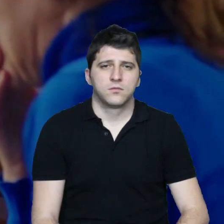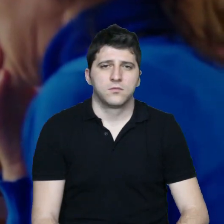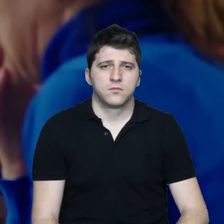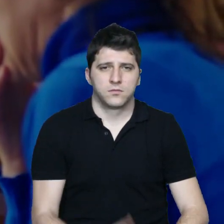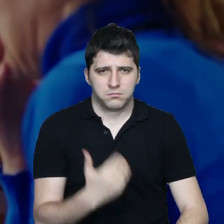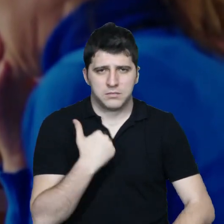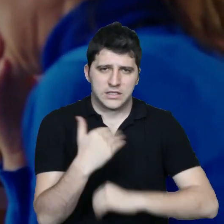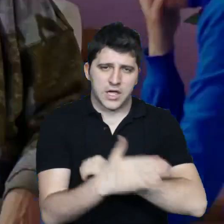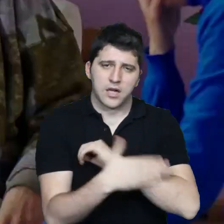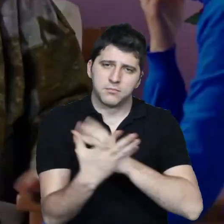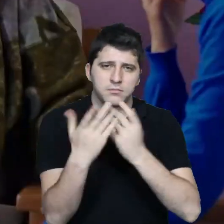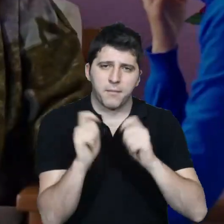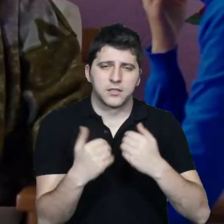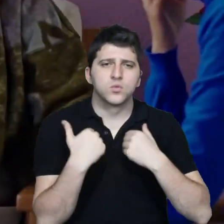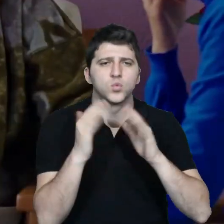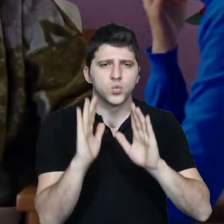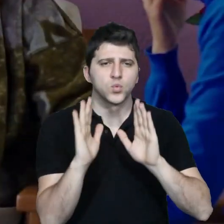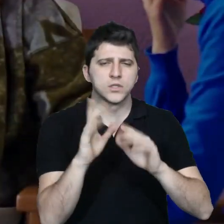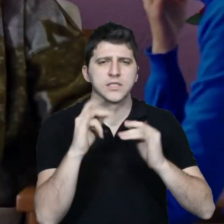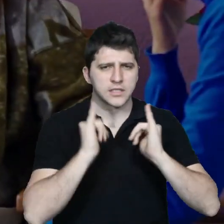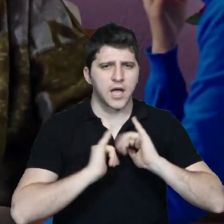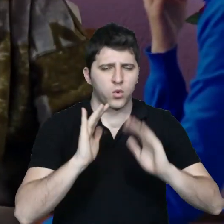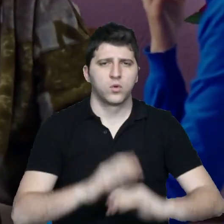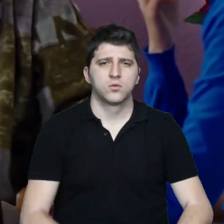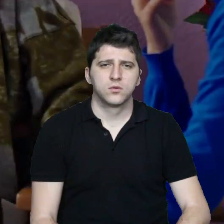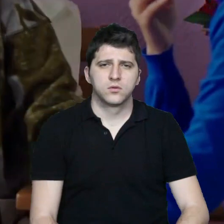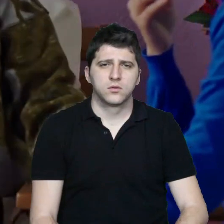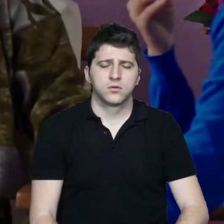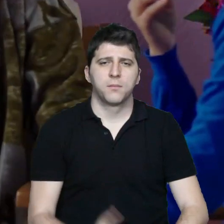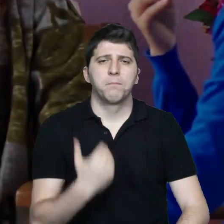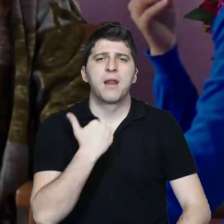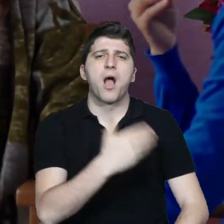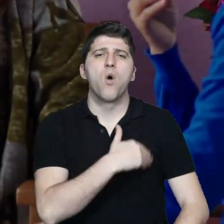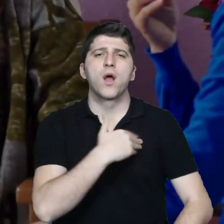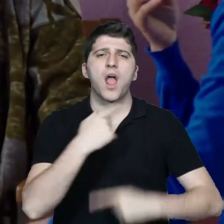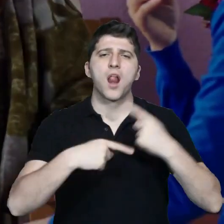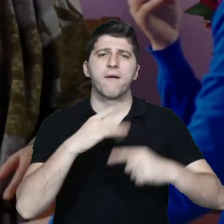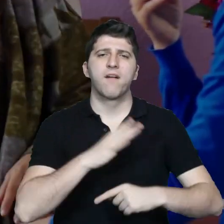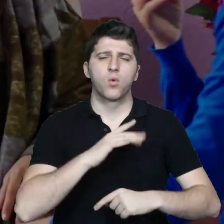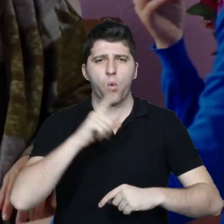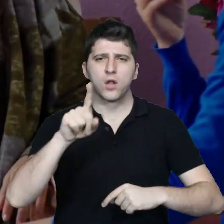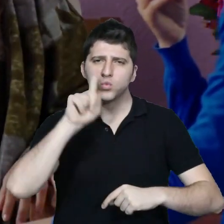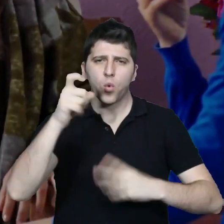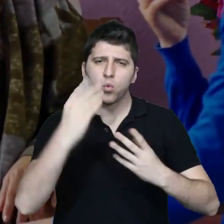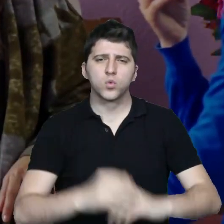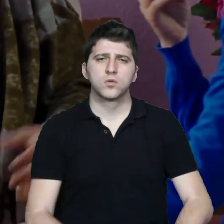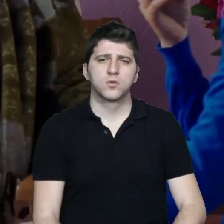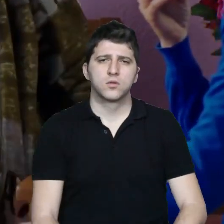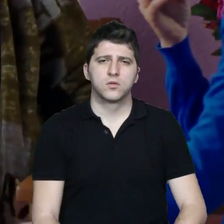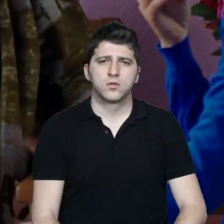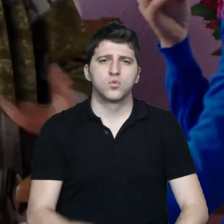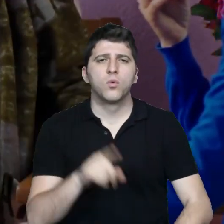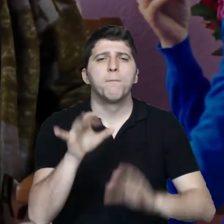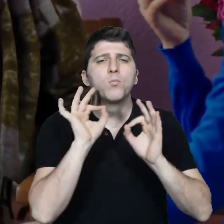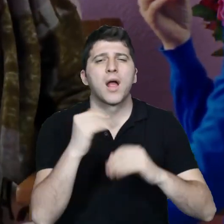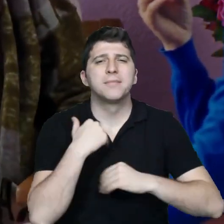Biz yardım ederiz o zaman. Dur. Sen sakin ol. Benim avukat akrabam var. Ona sorsak? O